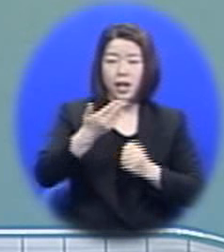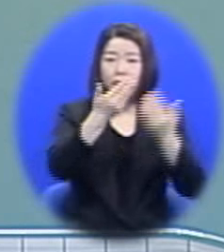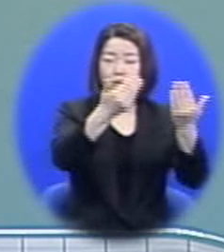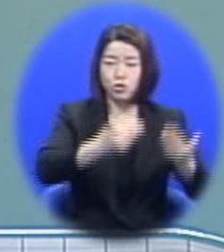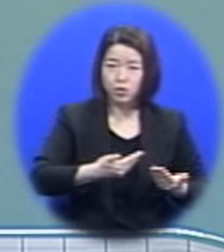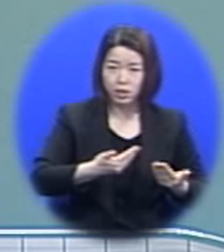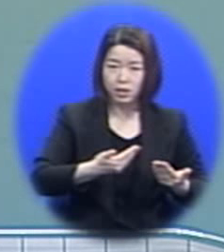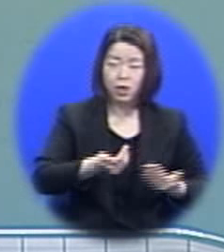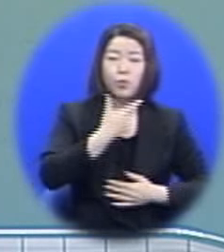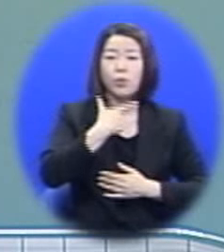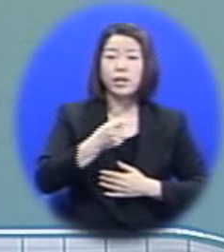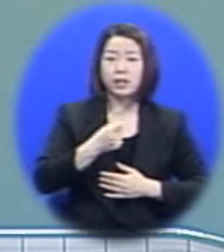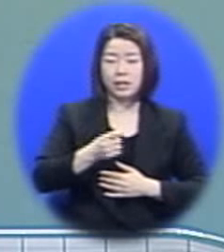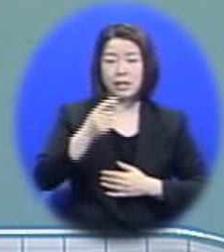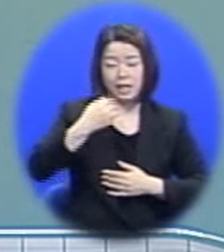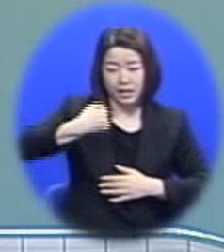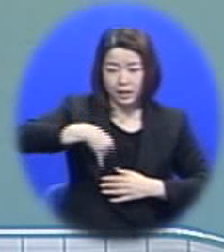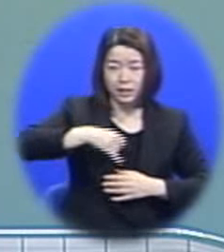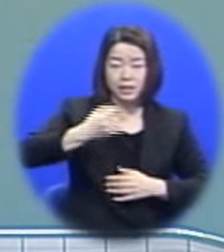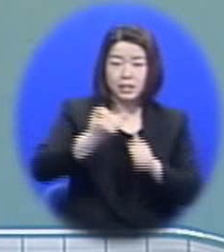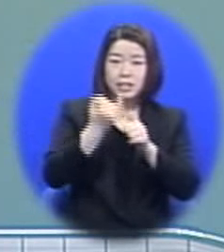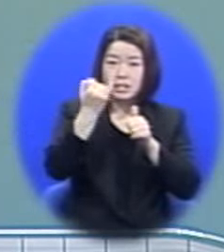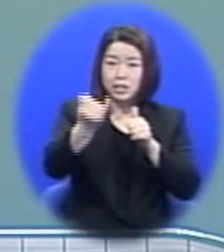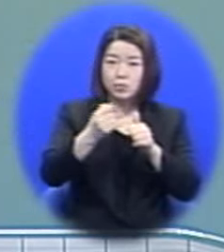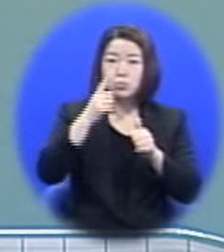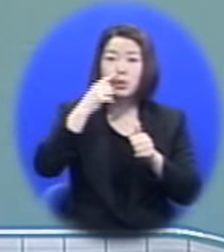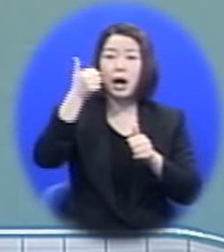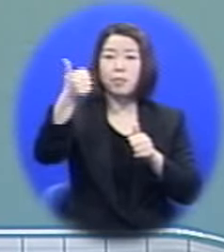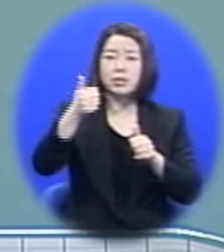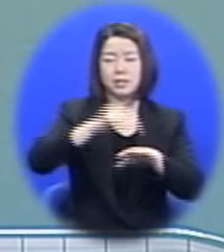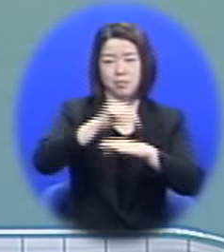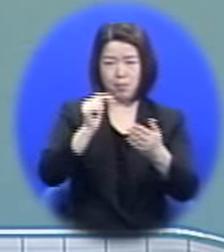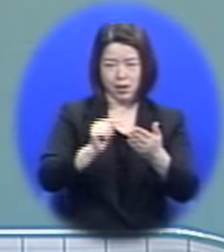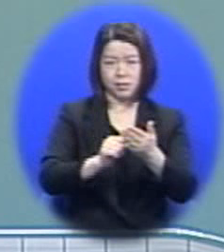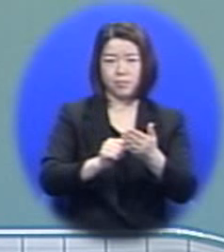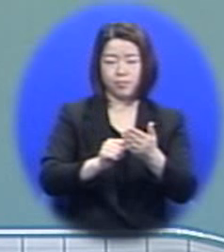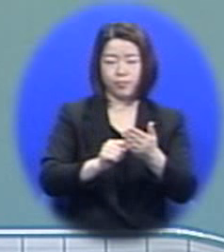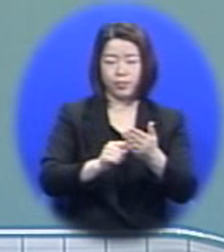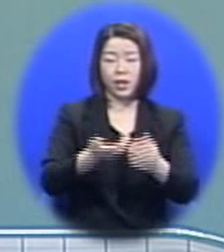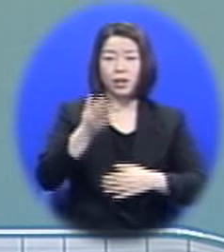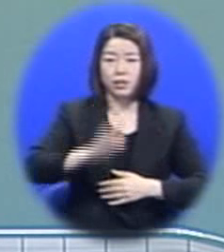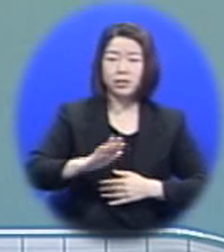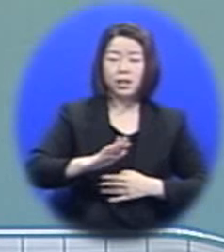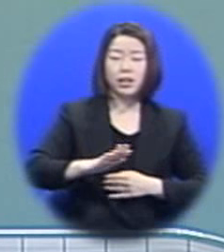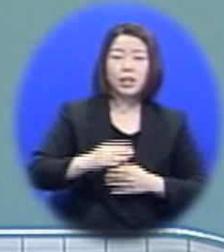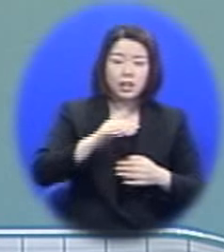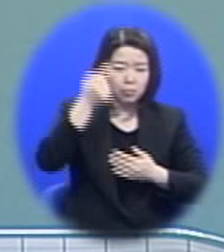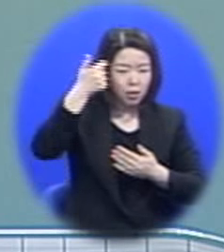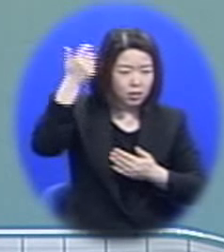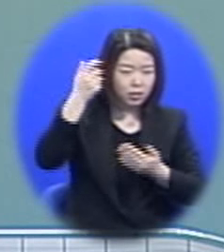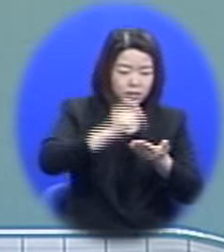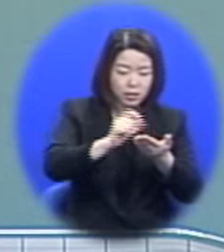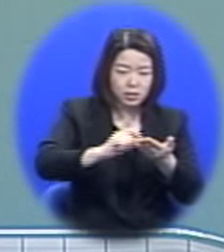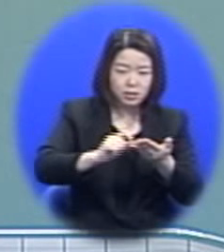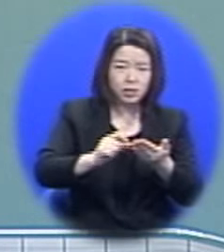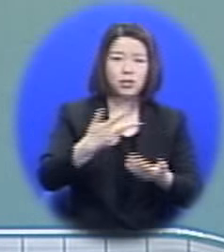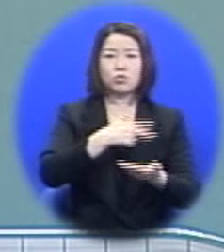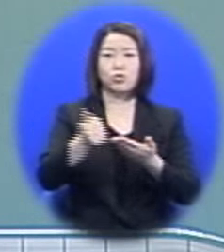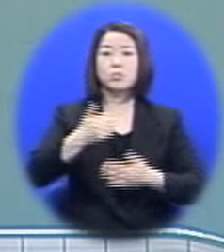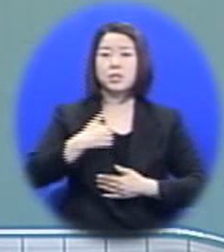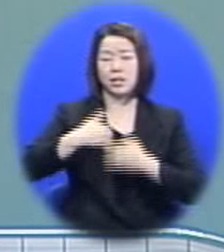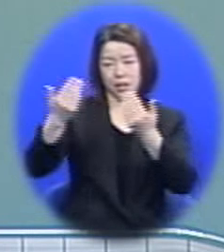아버지의 소원이에요. 그런데 영성일기 쓰면서 주님이 꼭 저에게 그 말씀을 하시는